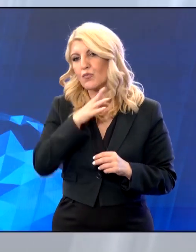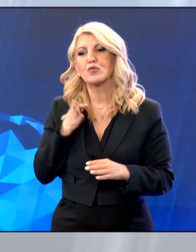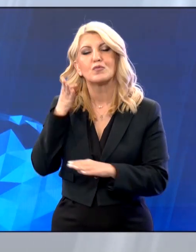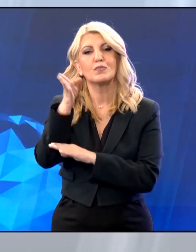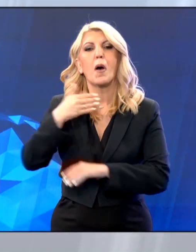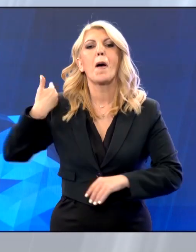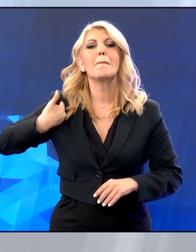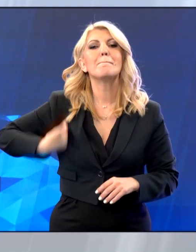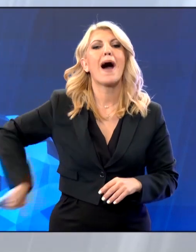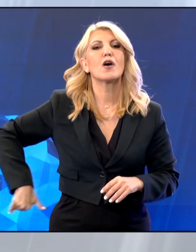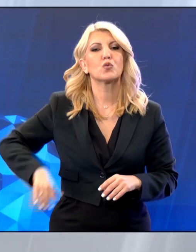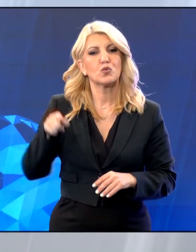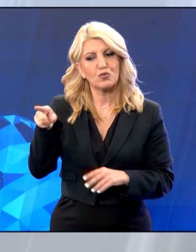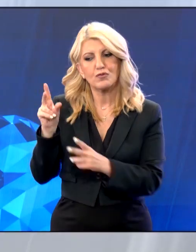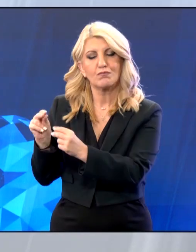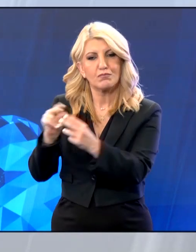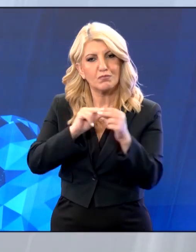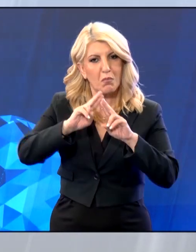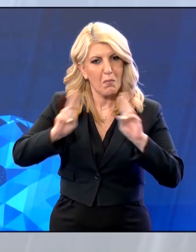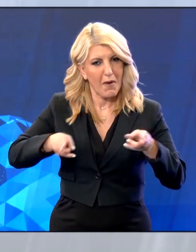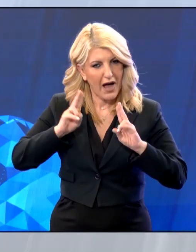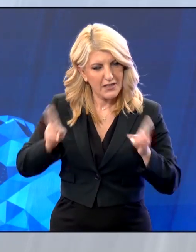Υπότιτλοι AUTHORWAVE